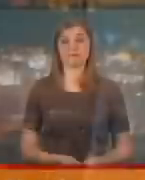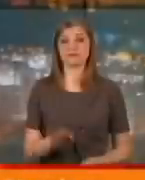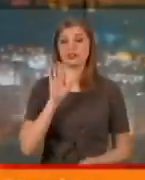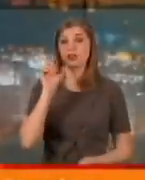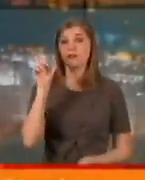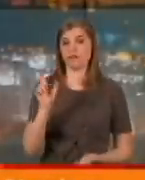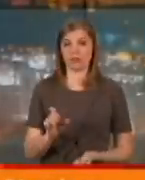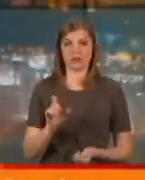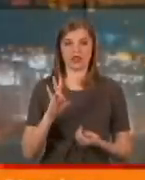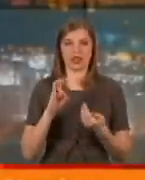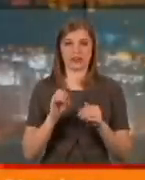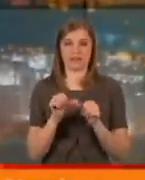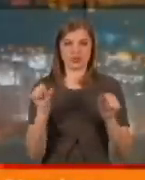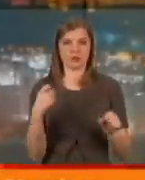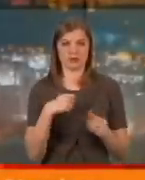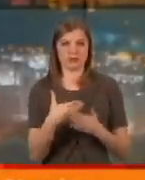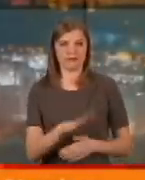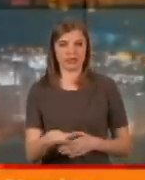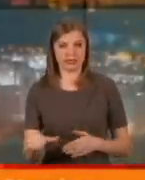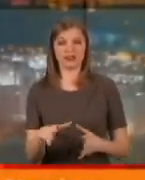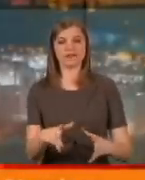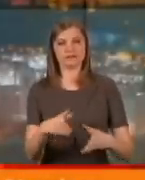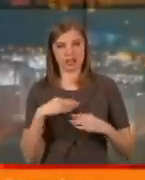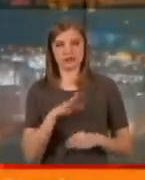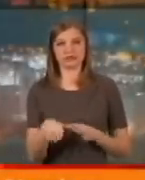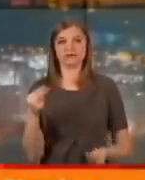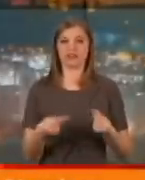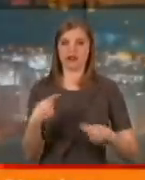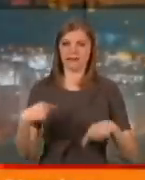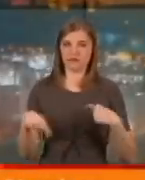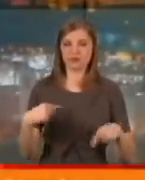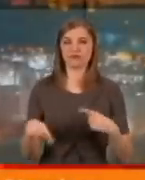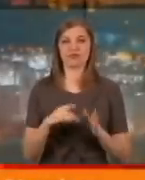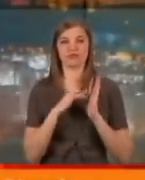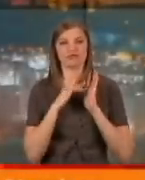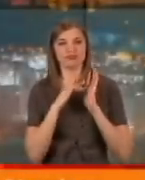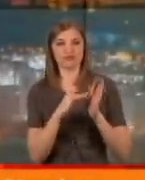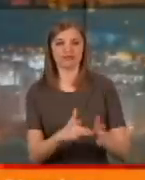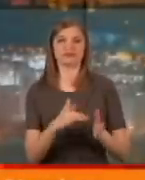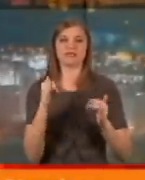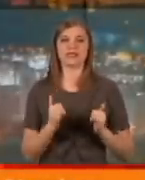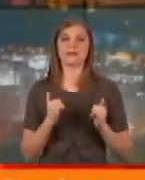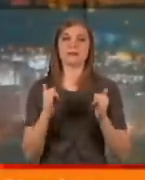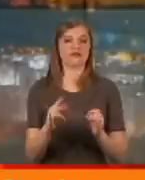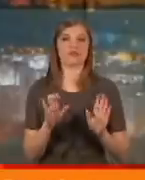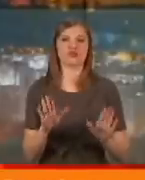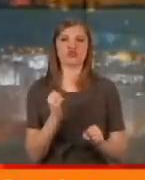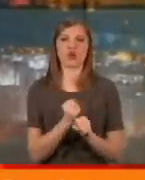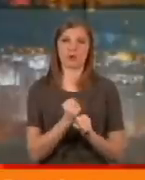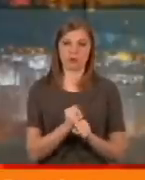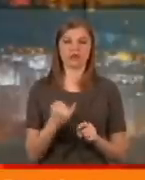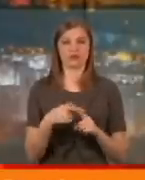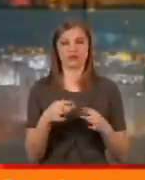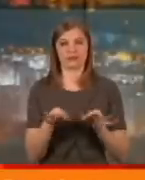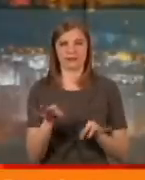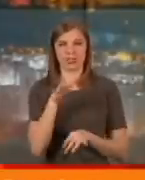вона не відокремлює себе від дітей разом з ними грає у футбол подорожує та присвячує їм не тільки робочий а